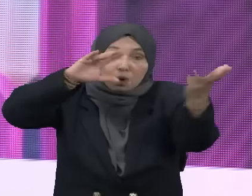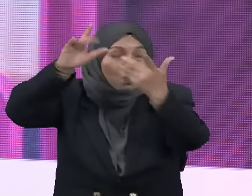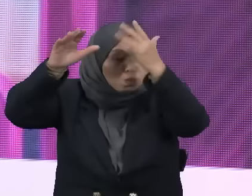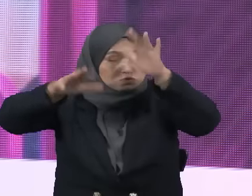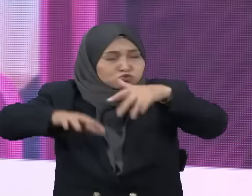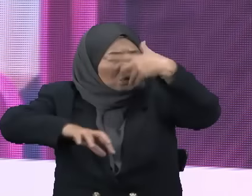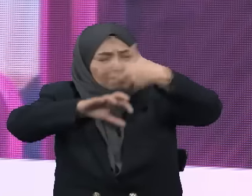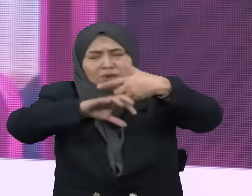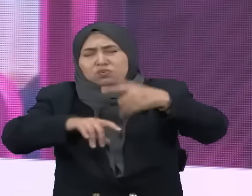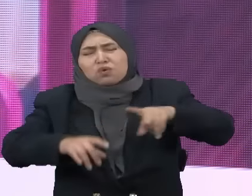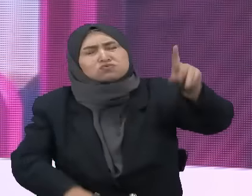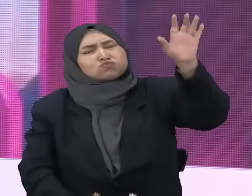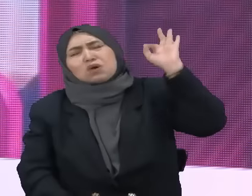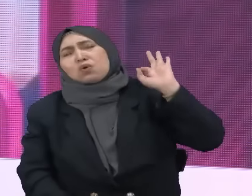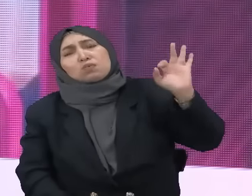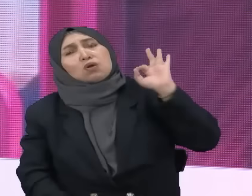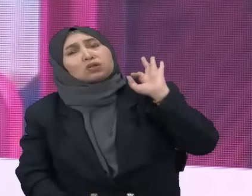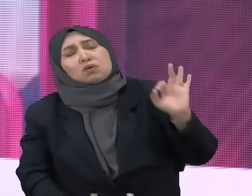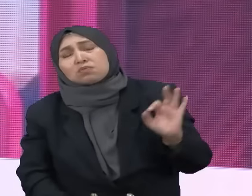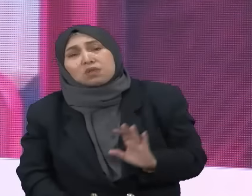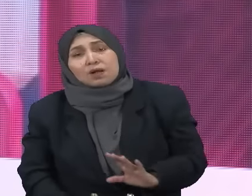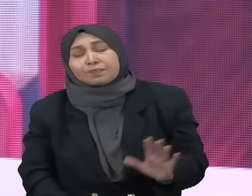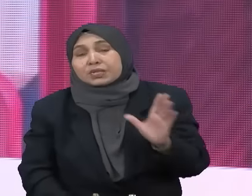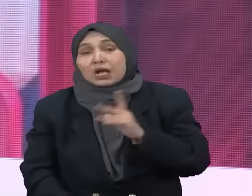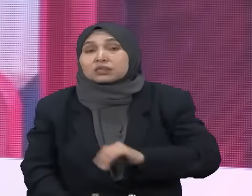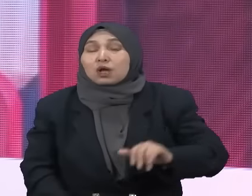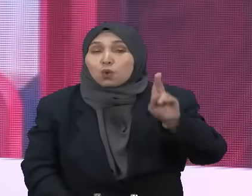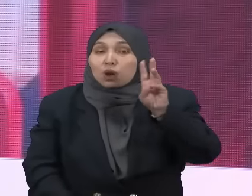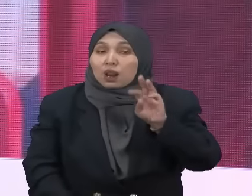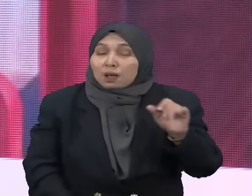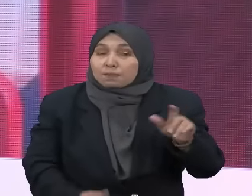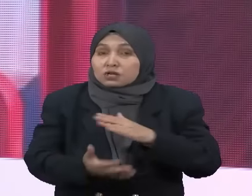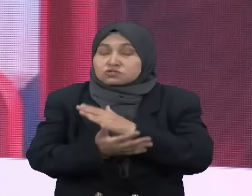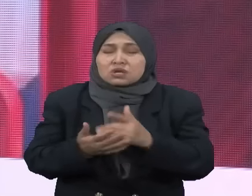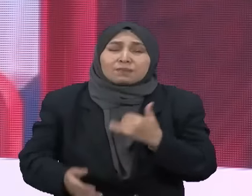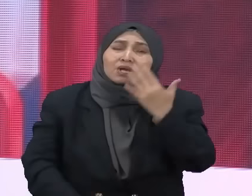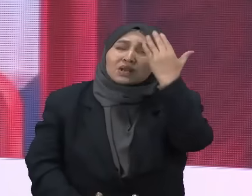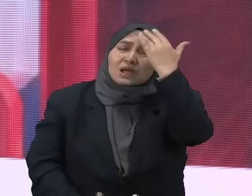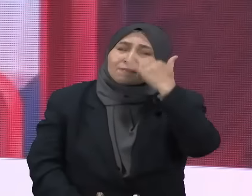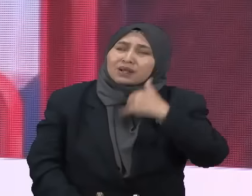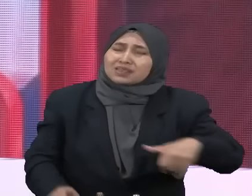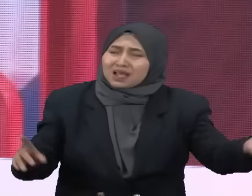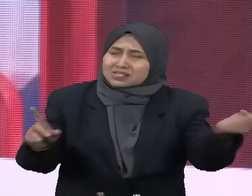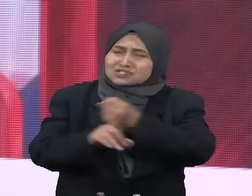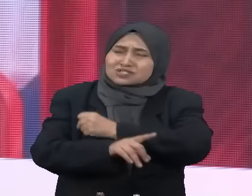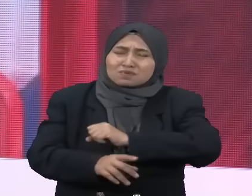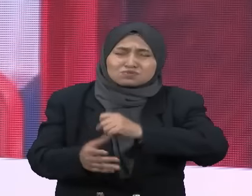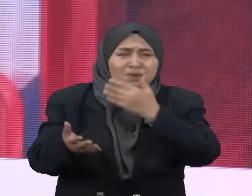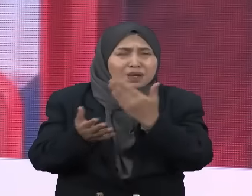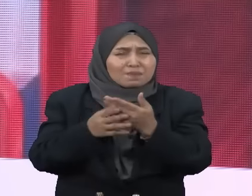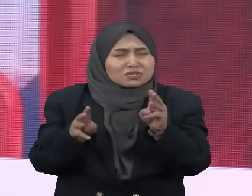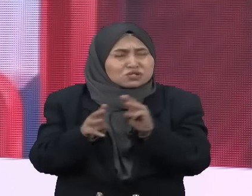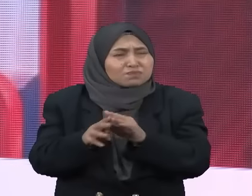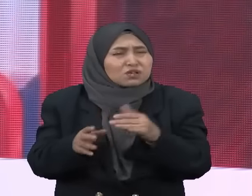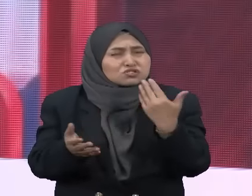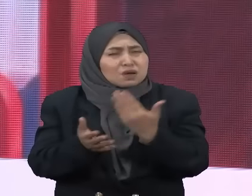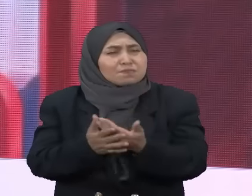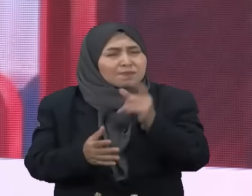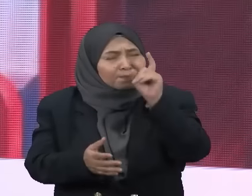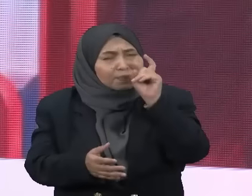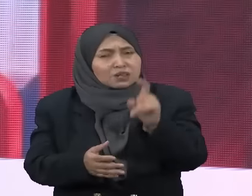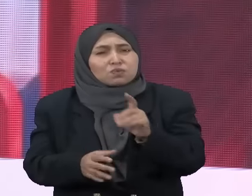batu. Subhanallah, ya Allah, ya Tuhanku. Para ulama, setengah para ulama menjelaskan kenapa mereka diazabkan dengan begitu rupa. Sampaikan perlu kepada